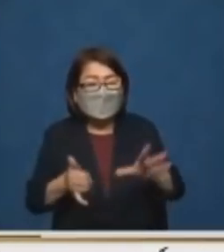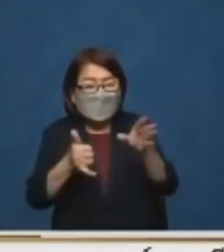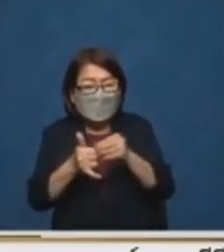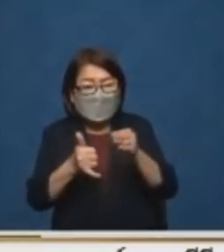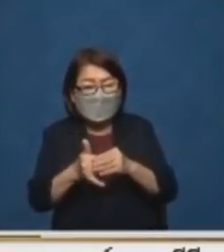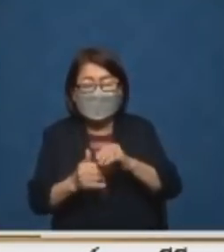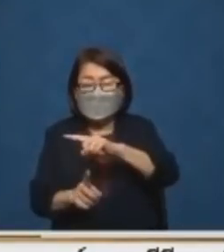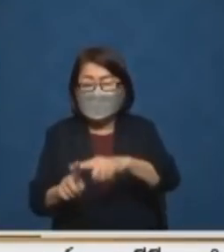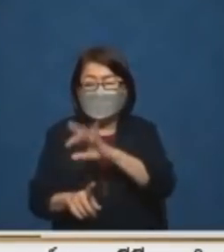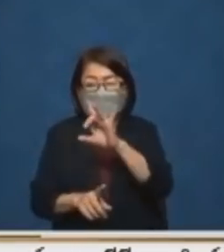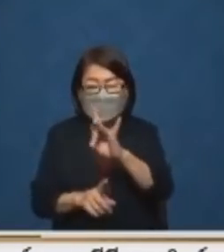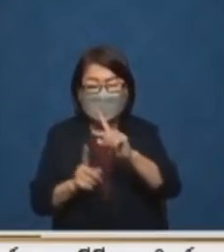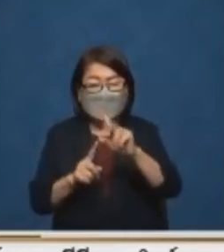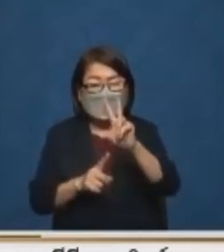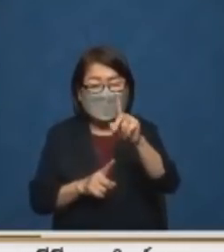ส่หาคม